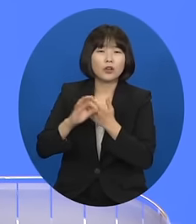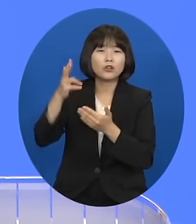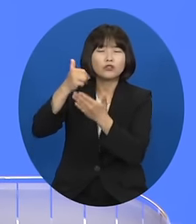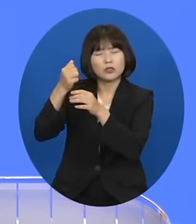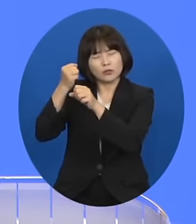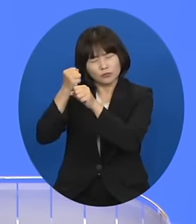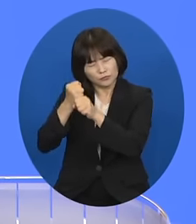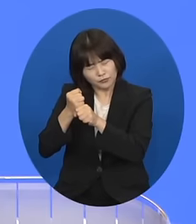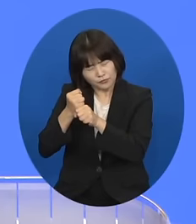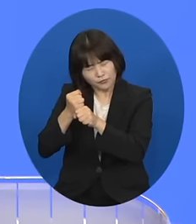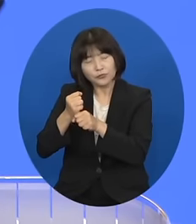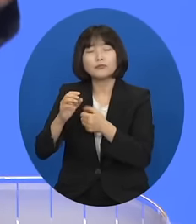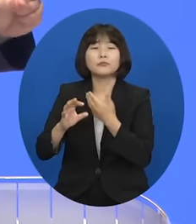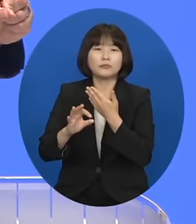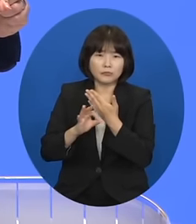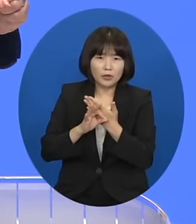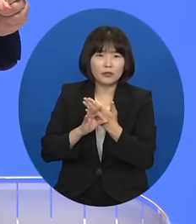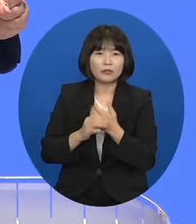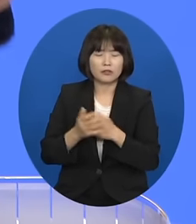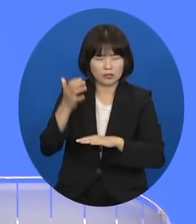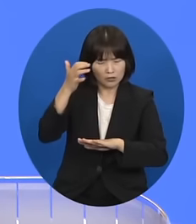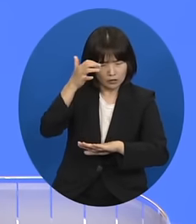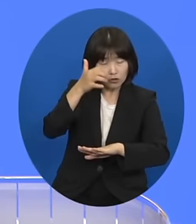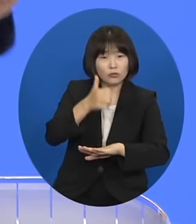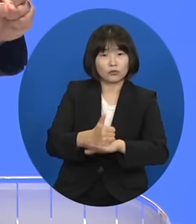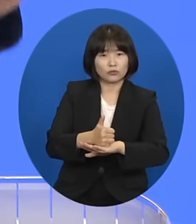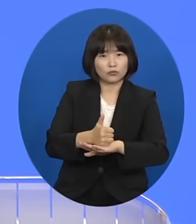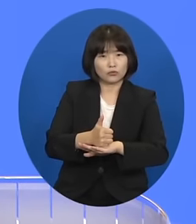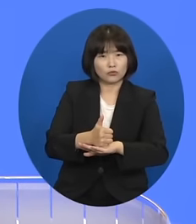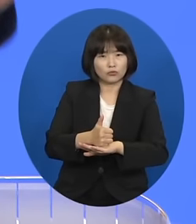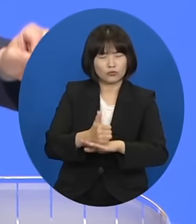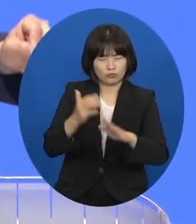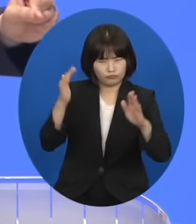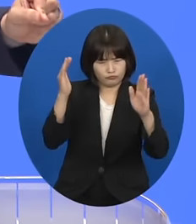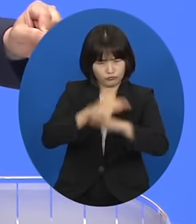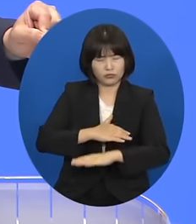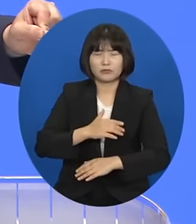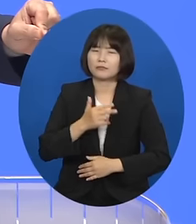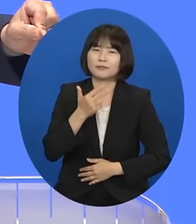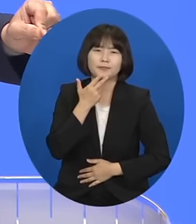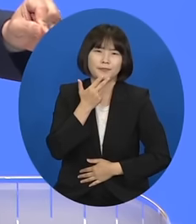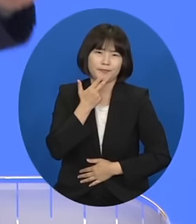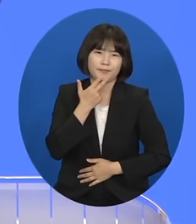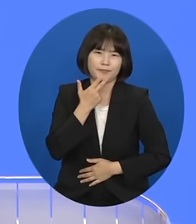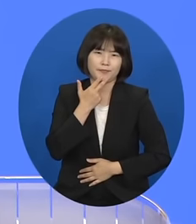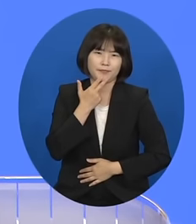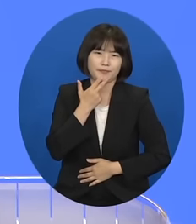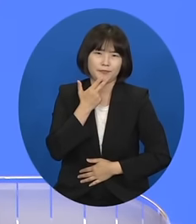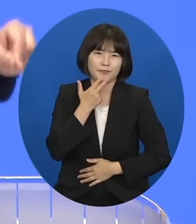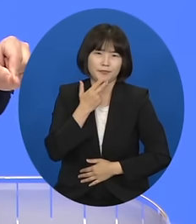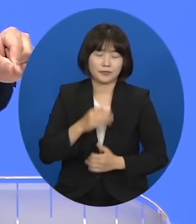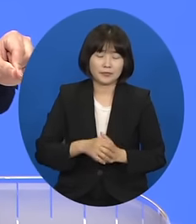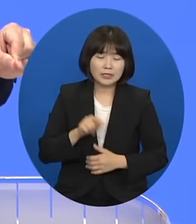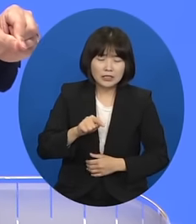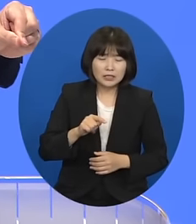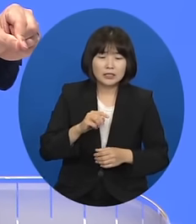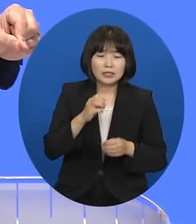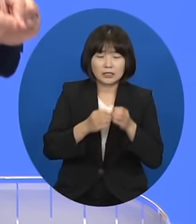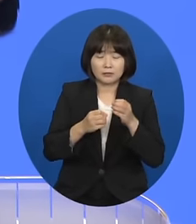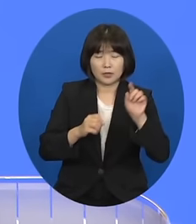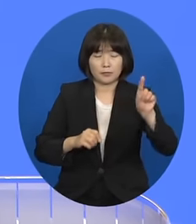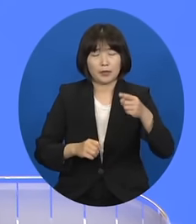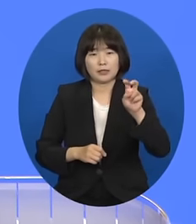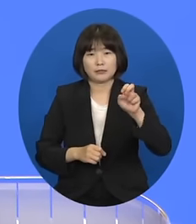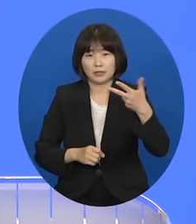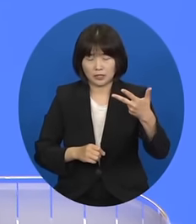붙잡고 의지한다면 결국에는요 무너지지 않는다는 것입니다. 이것이 시편 127편의 약속이에요.